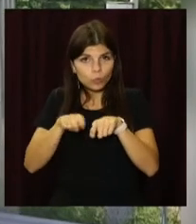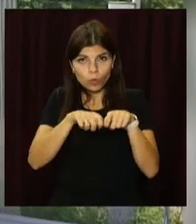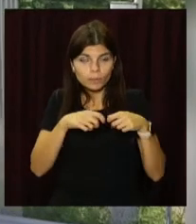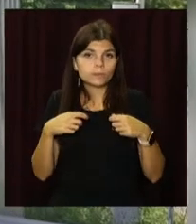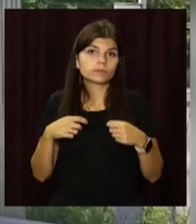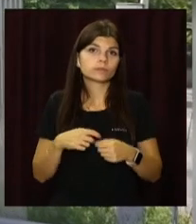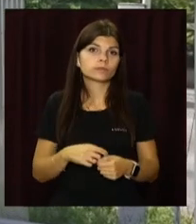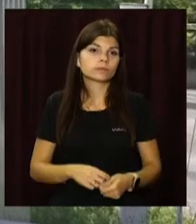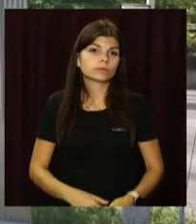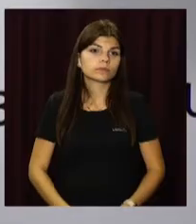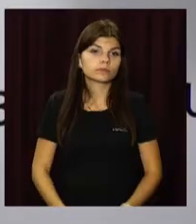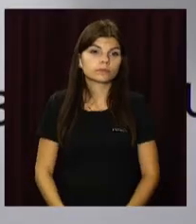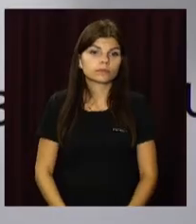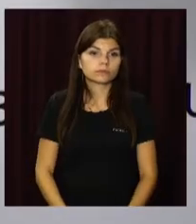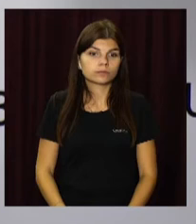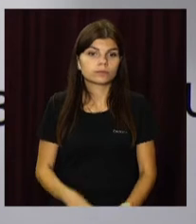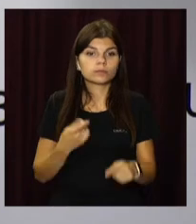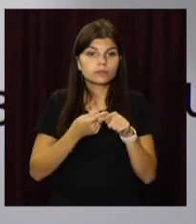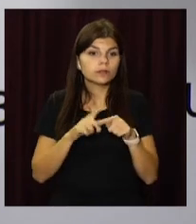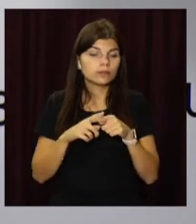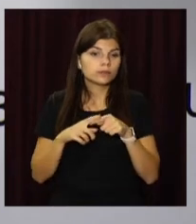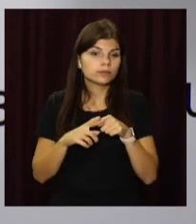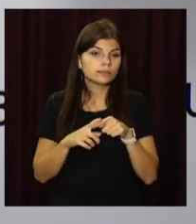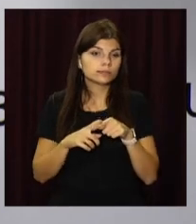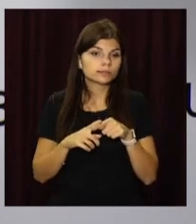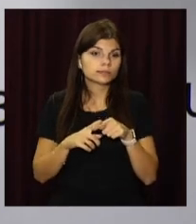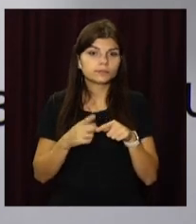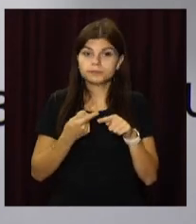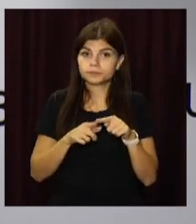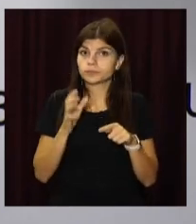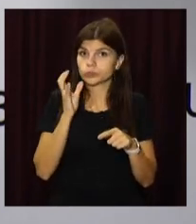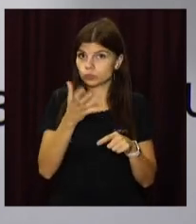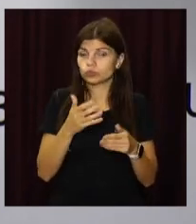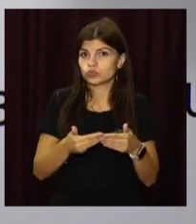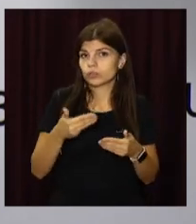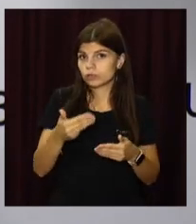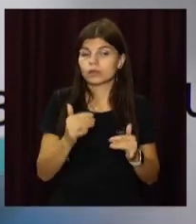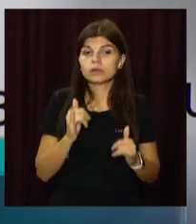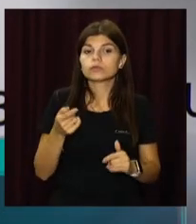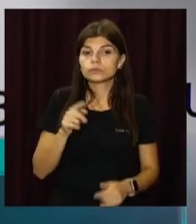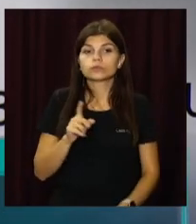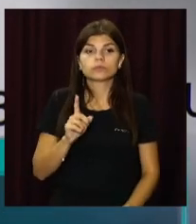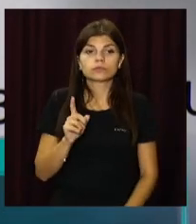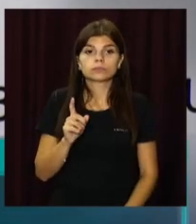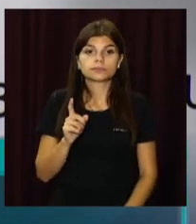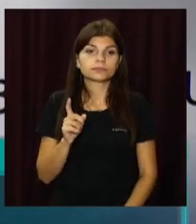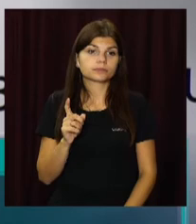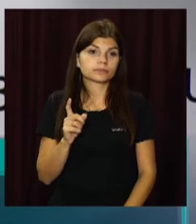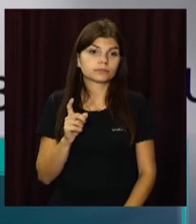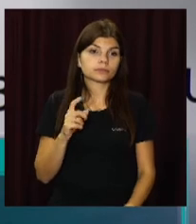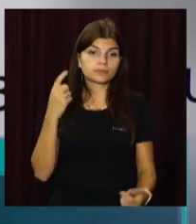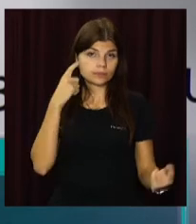екомоніторингу. Це досить такий серйозний крок для того, щоб легалізувати